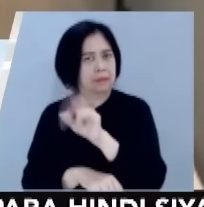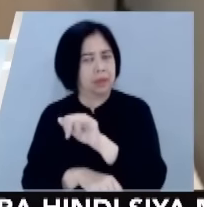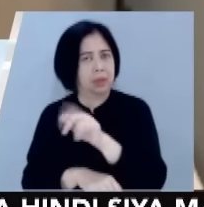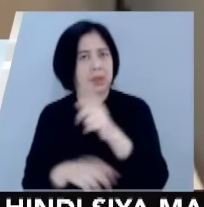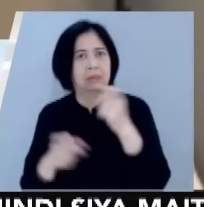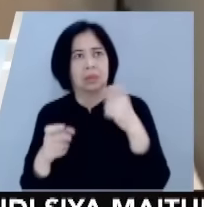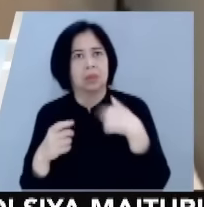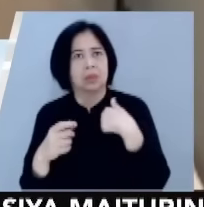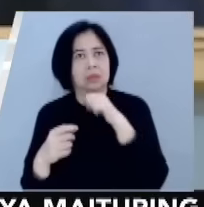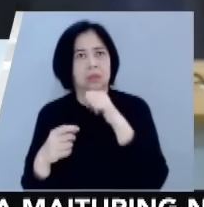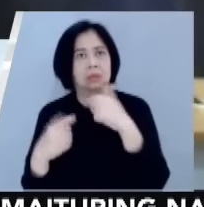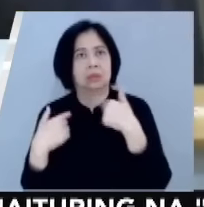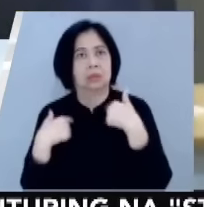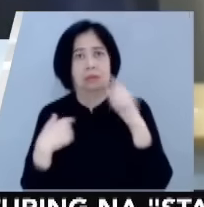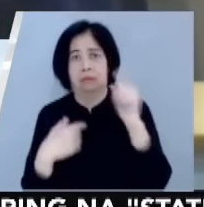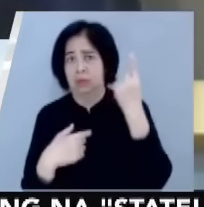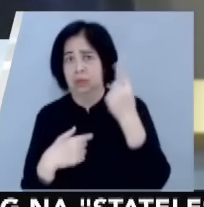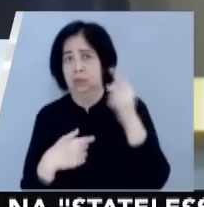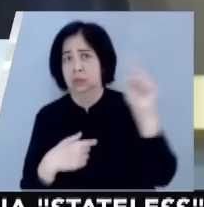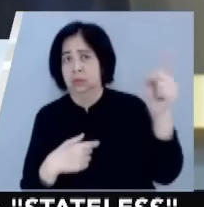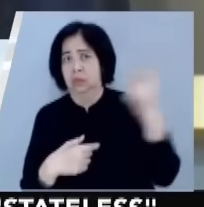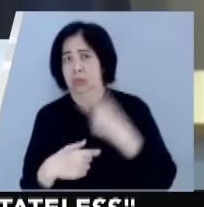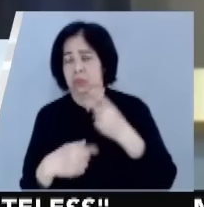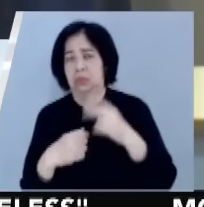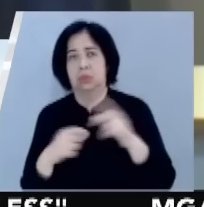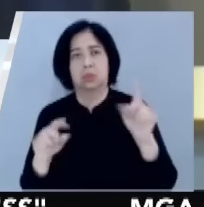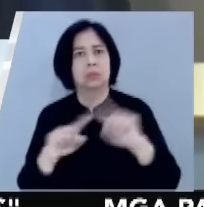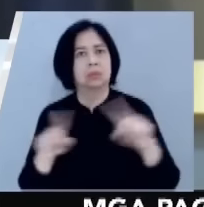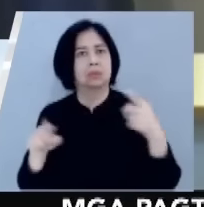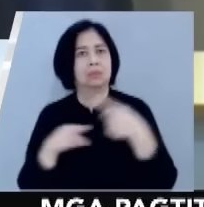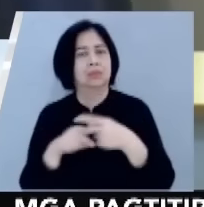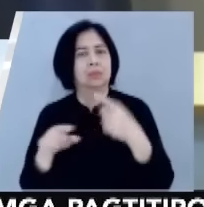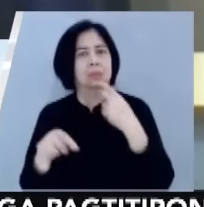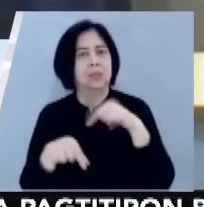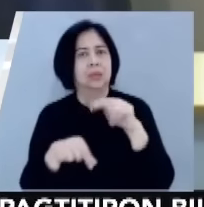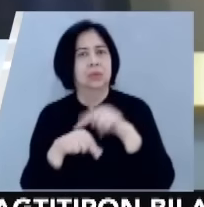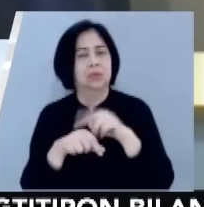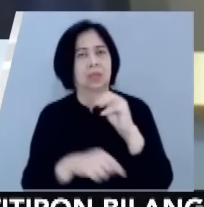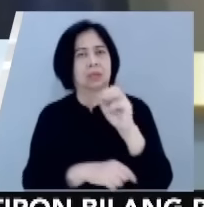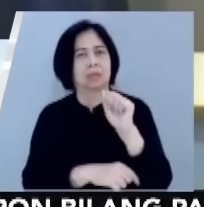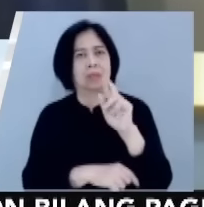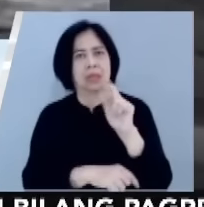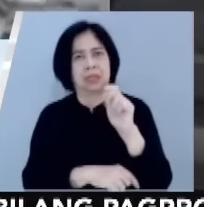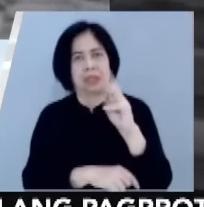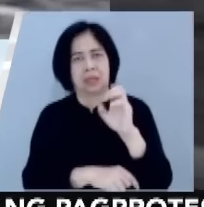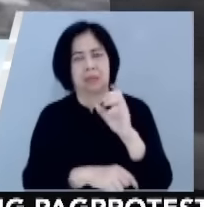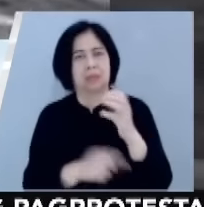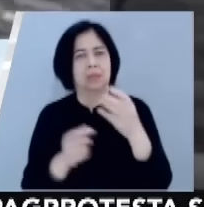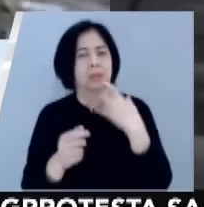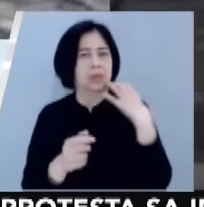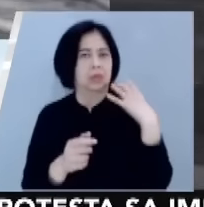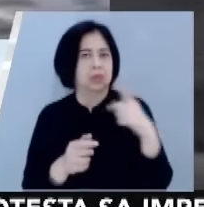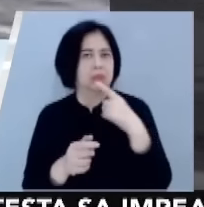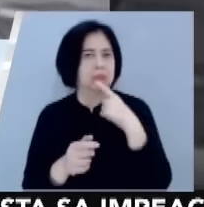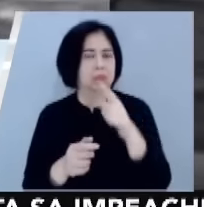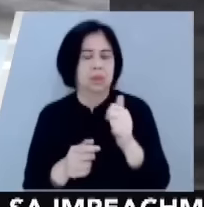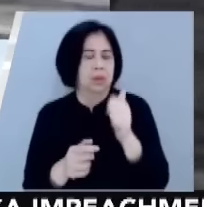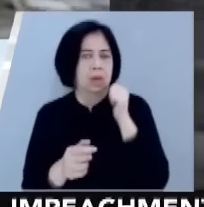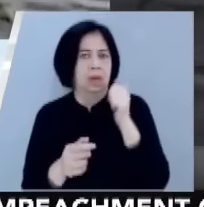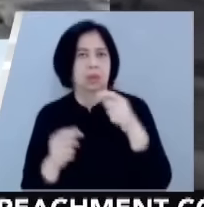ang nauna dito eh. Taliwas ito sa posisyon ng National Maritime Council na nauna lang nagsabi na ayaw nilang humantong